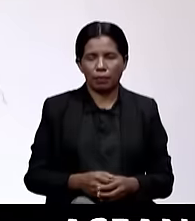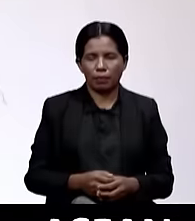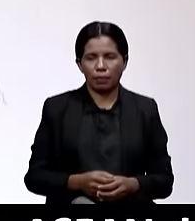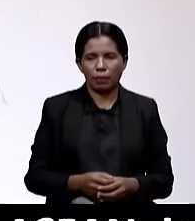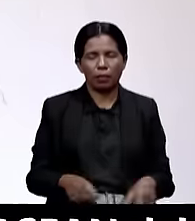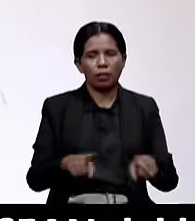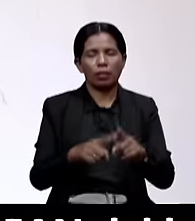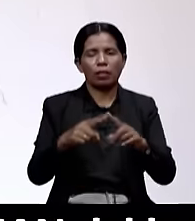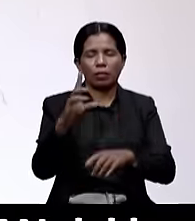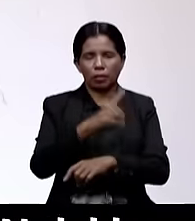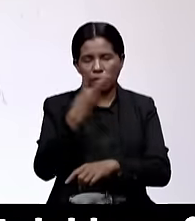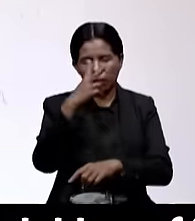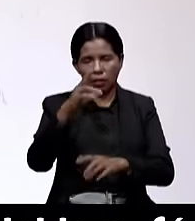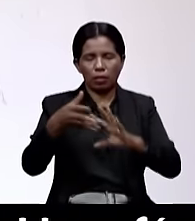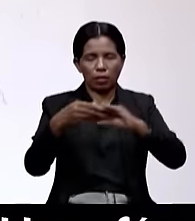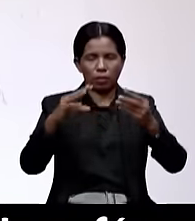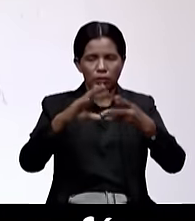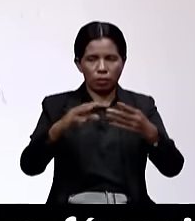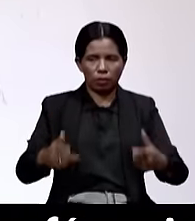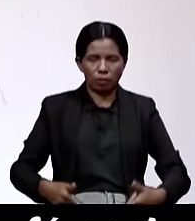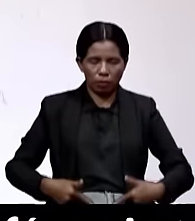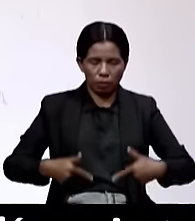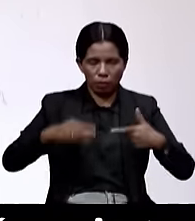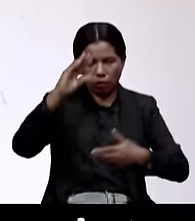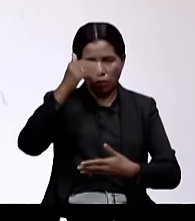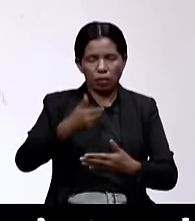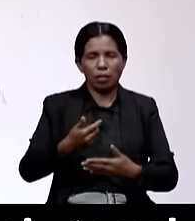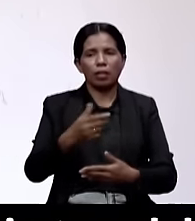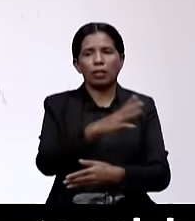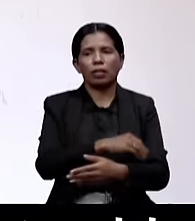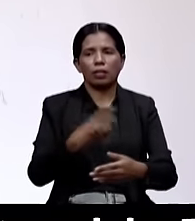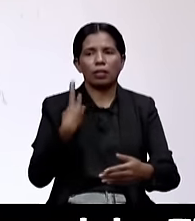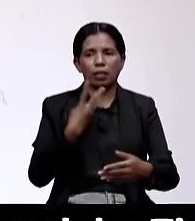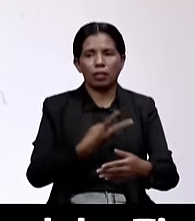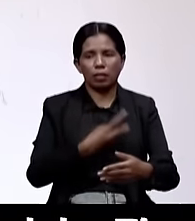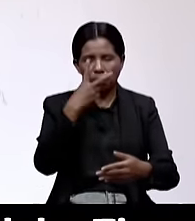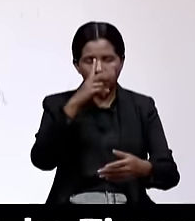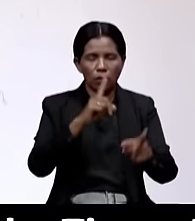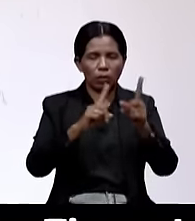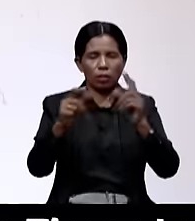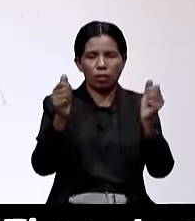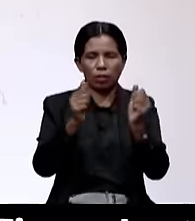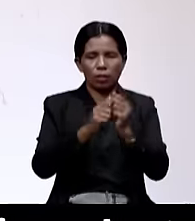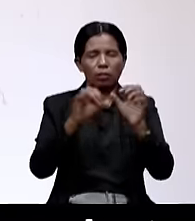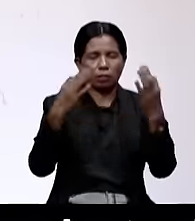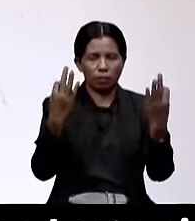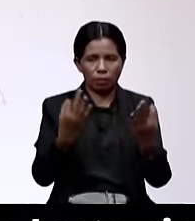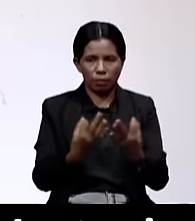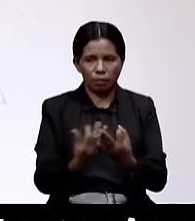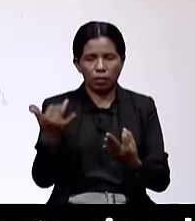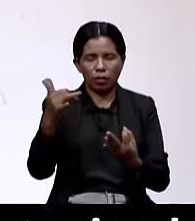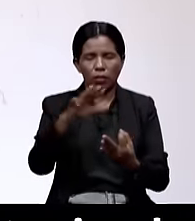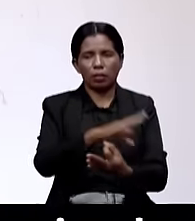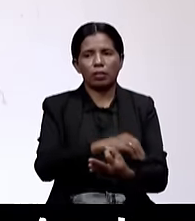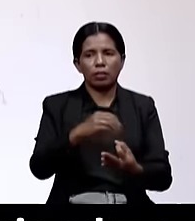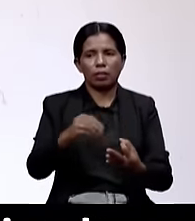Hane sang ohi akompanya una historia Morris husi oan kiak nem dolo ita se badada lia ha moto ko familia ne be ha foi